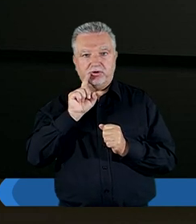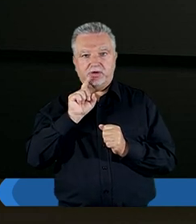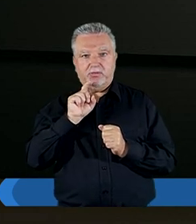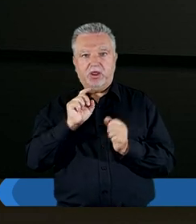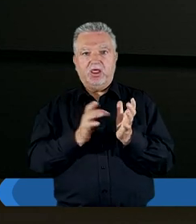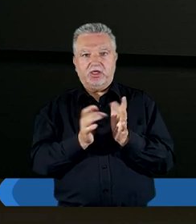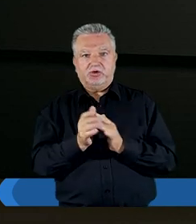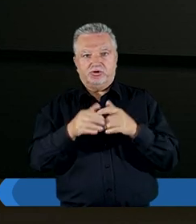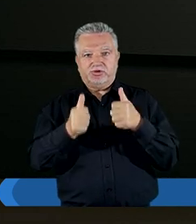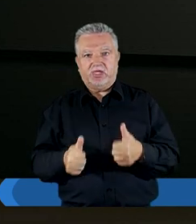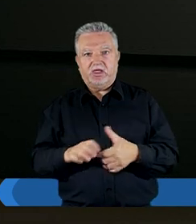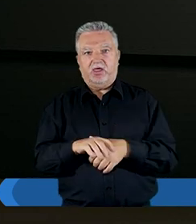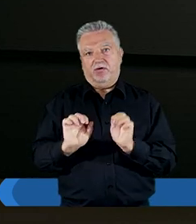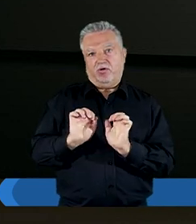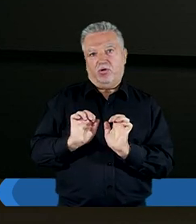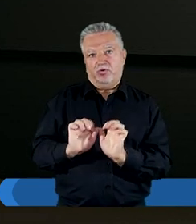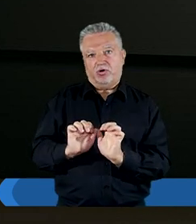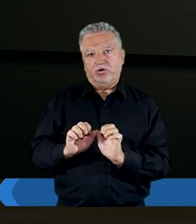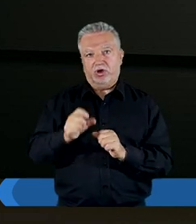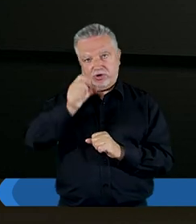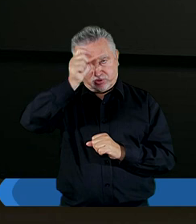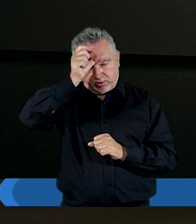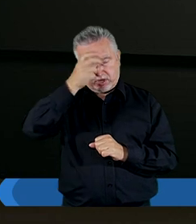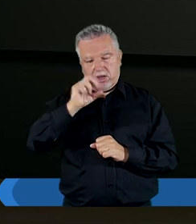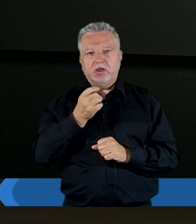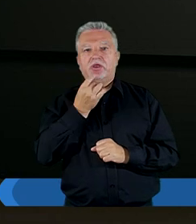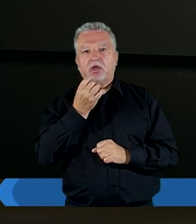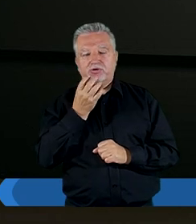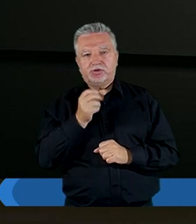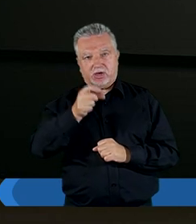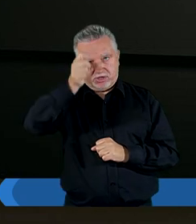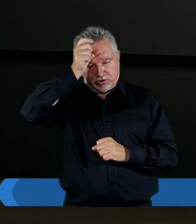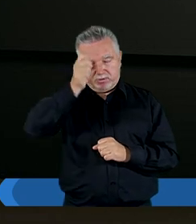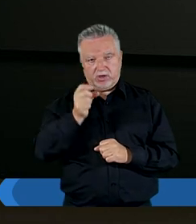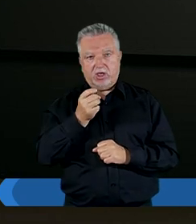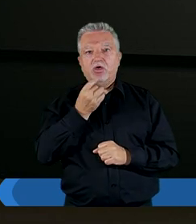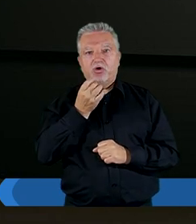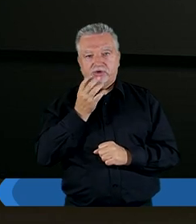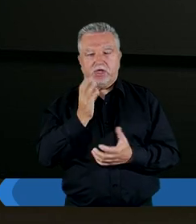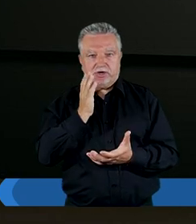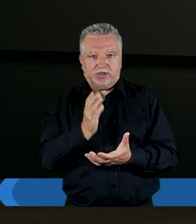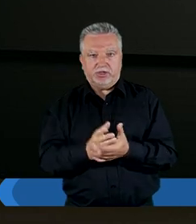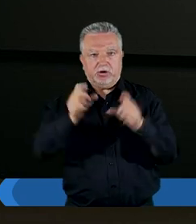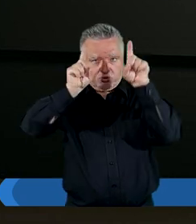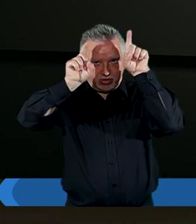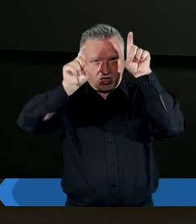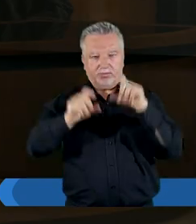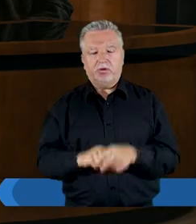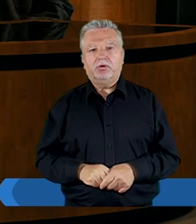w obronie człowieka, a nie oskarża go. Oskarża tylko i wyłącznie